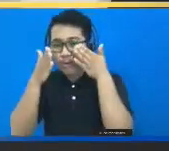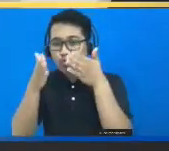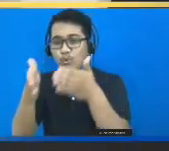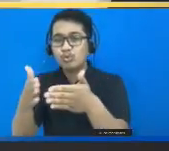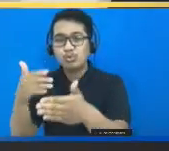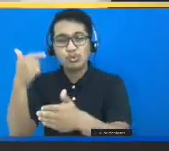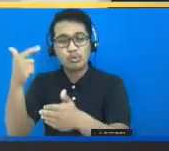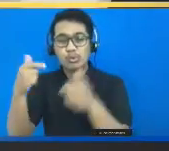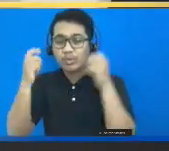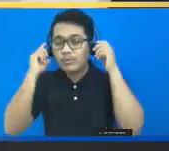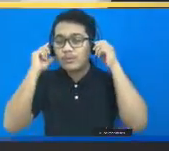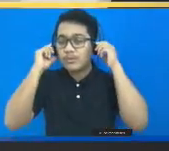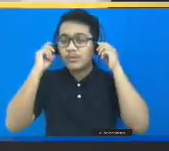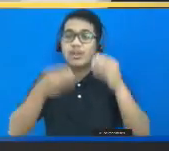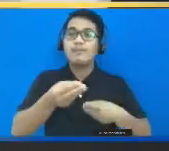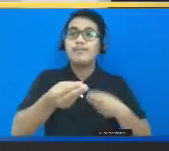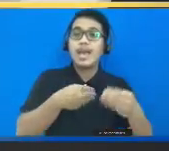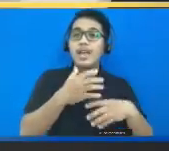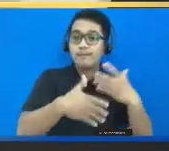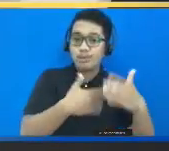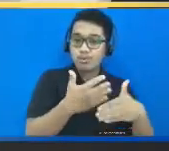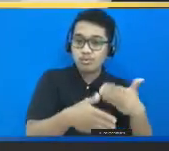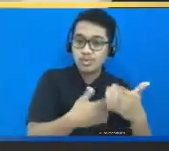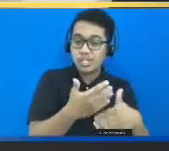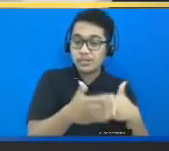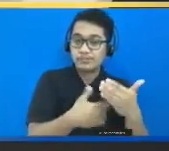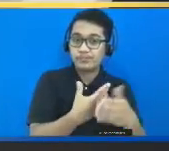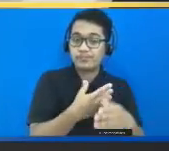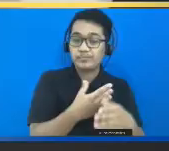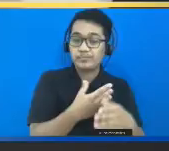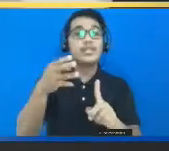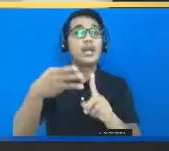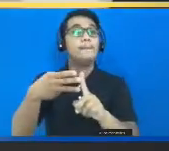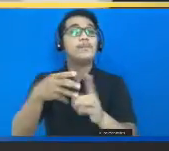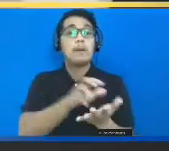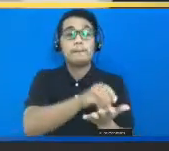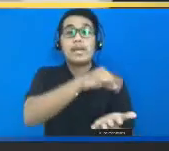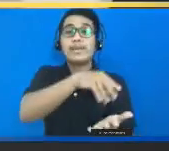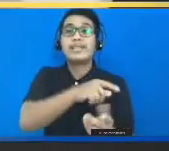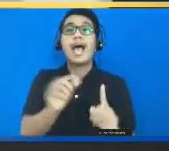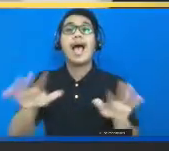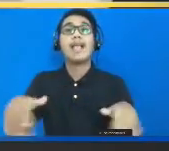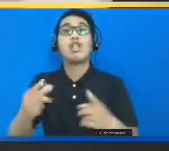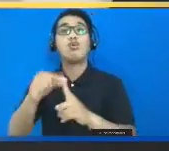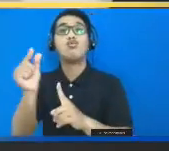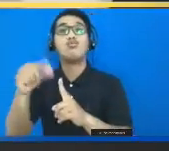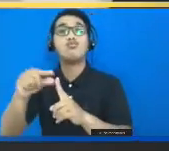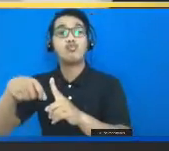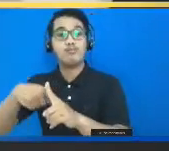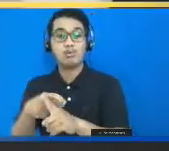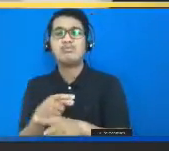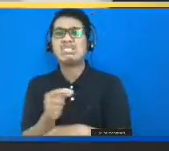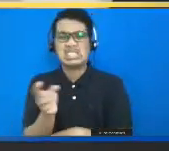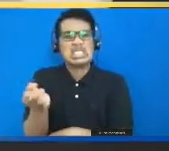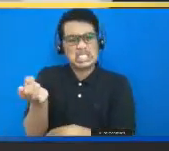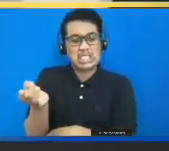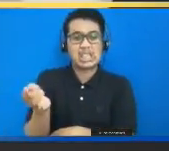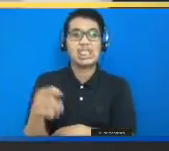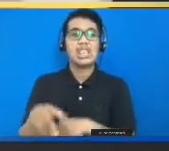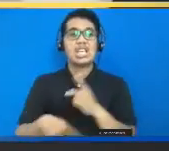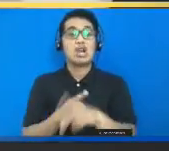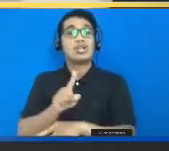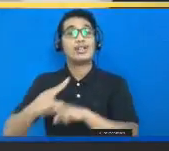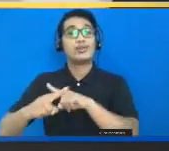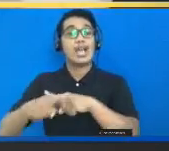apa diperoleh biaya produksinya dari sisi bibit pupuk kompos saya sih anak kecil ya kalau di dalam sekalipun